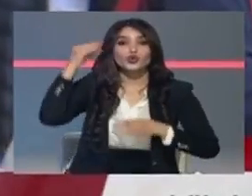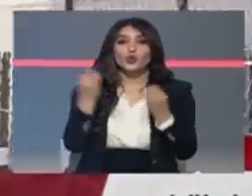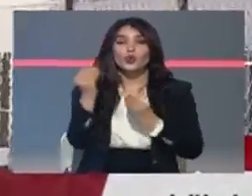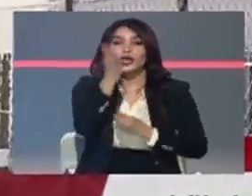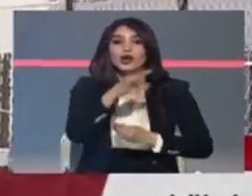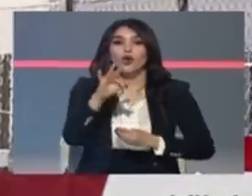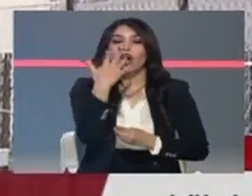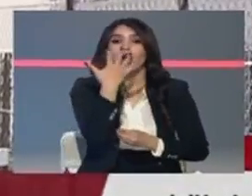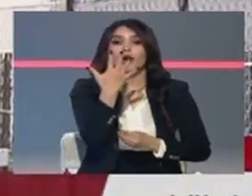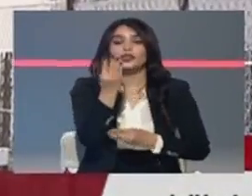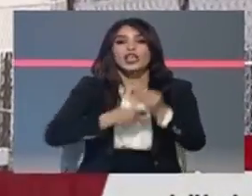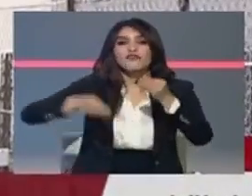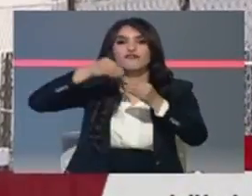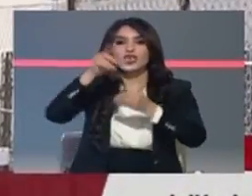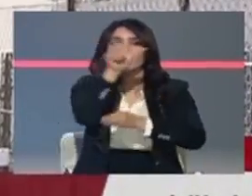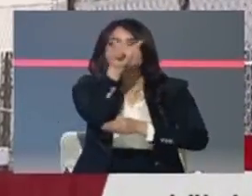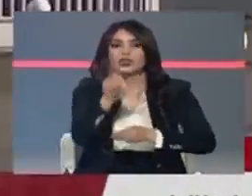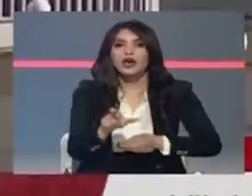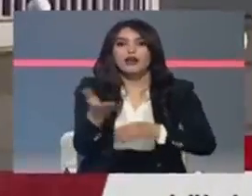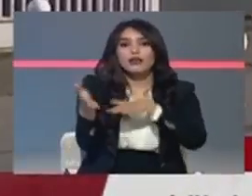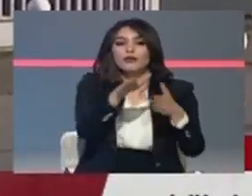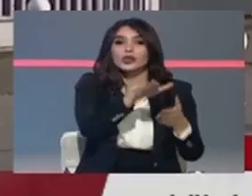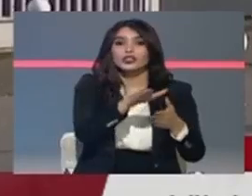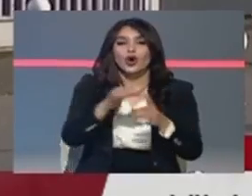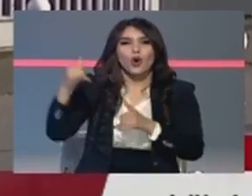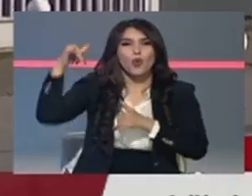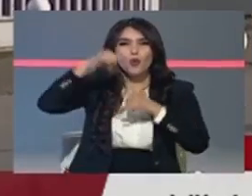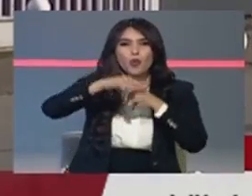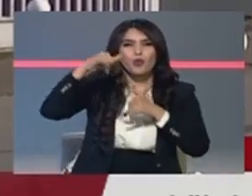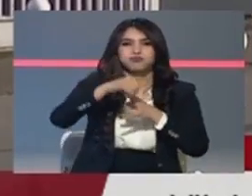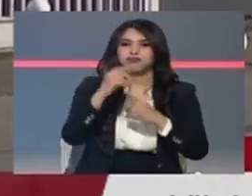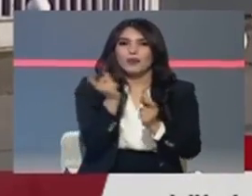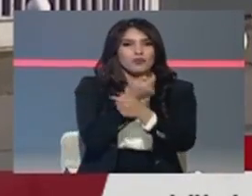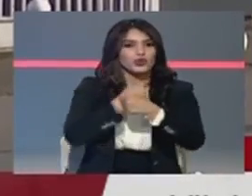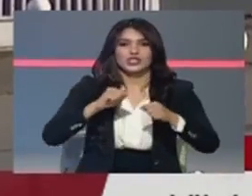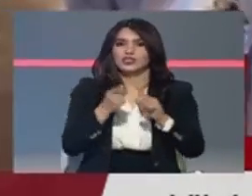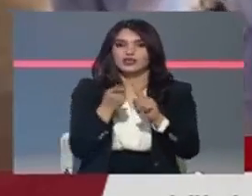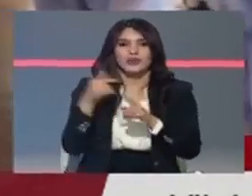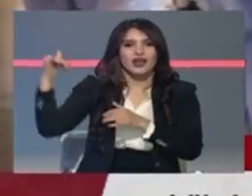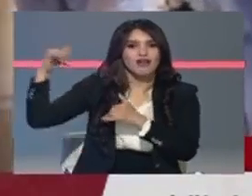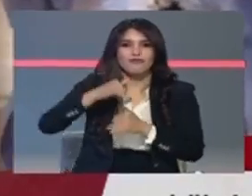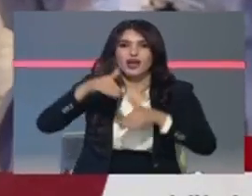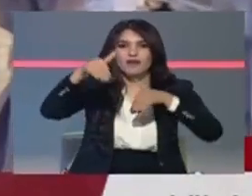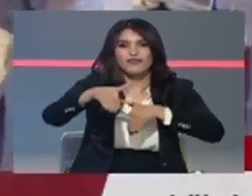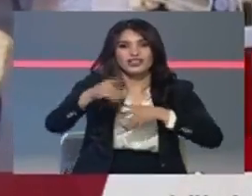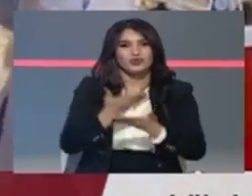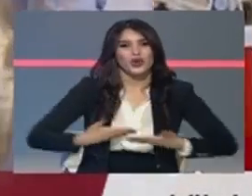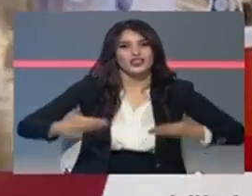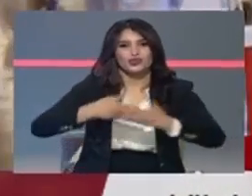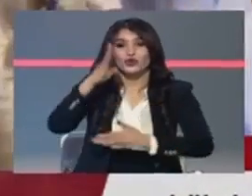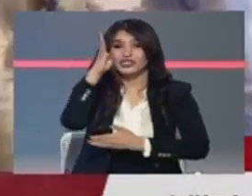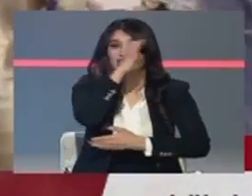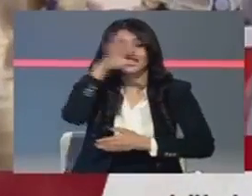وخمسة آخرين في إيطاليا، مؤكدة أن ترحيل الجثامين أمر يكاد يكون مستحيلا في هذا الظرف الصعب، مما